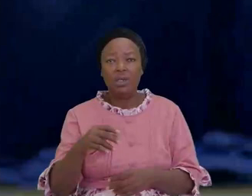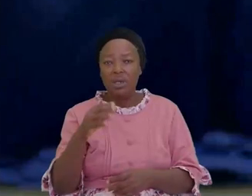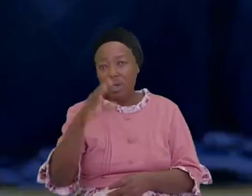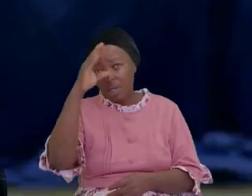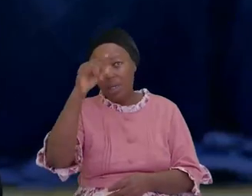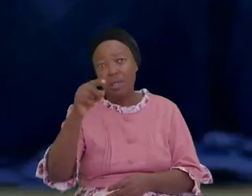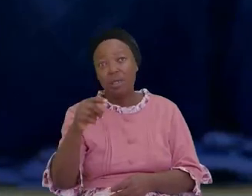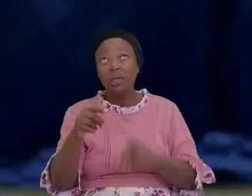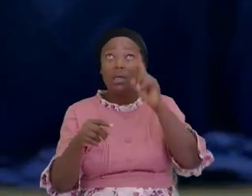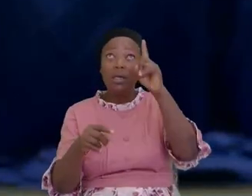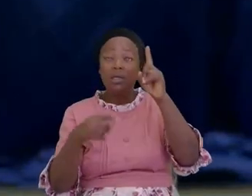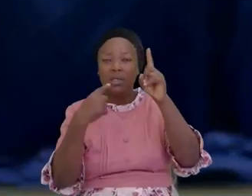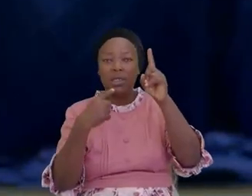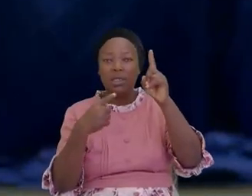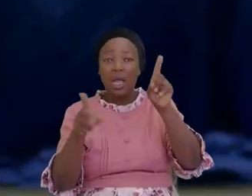Il dit,